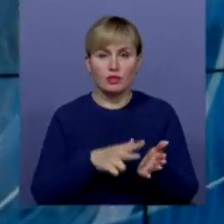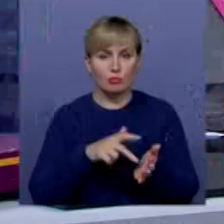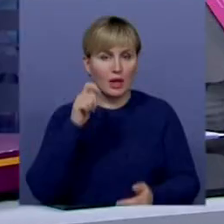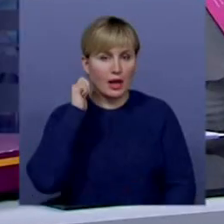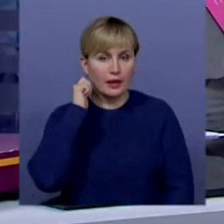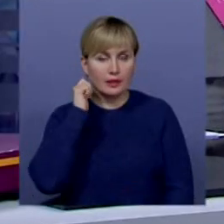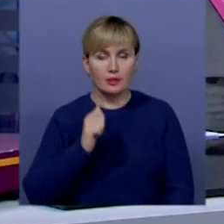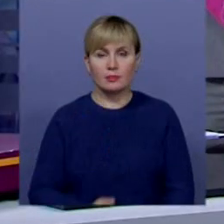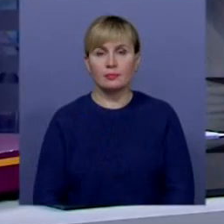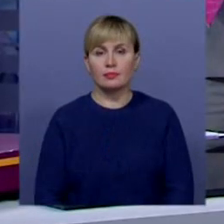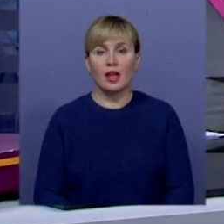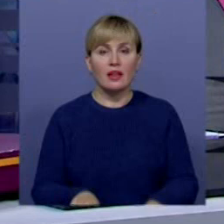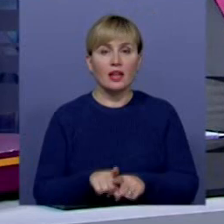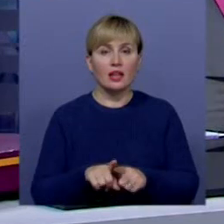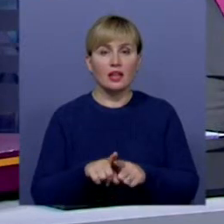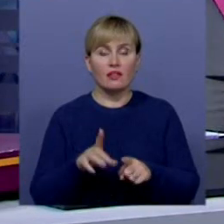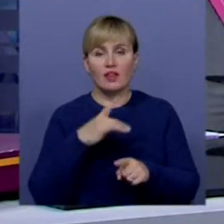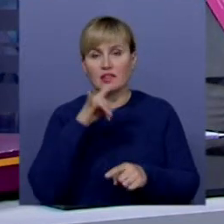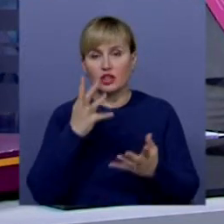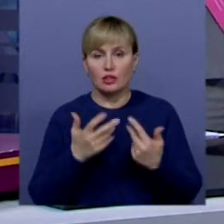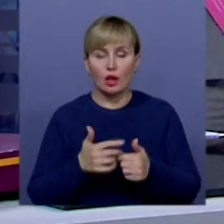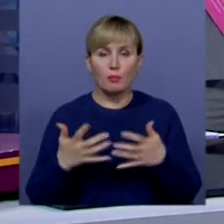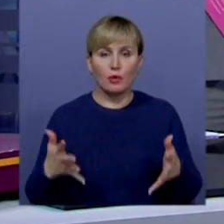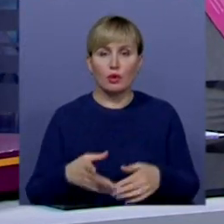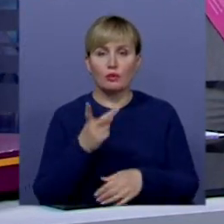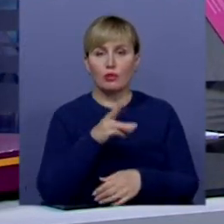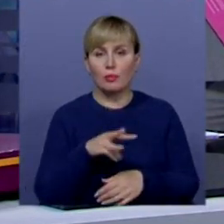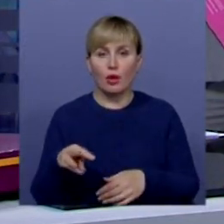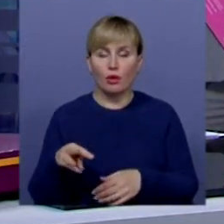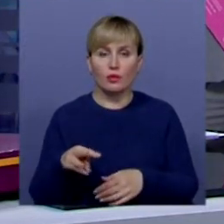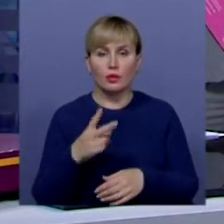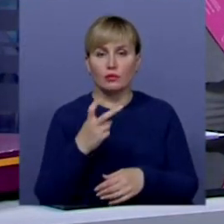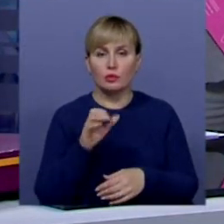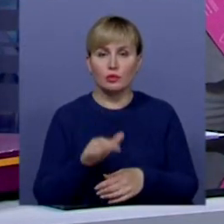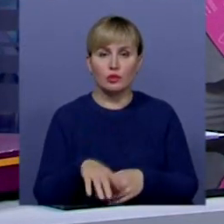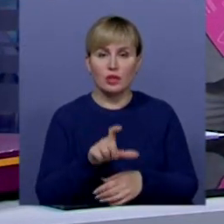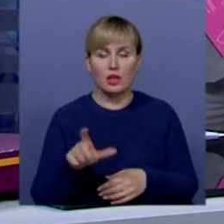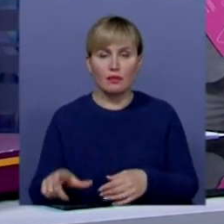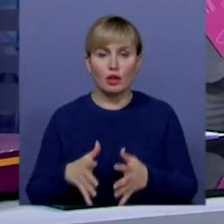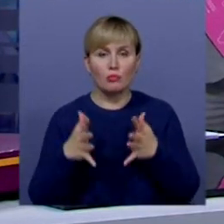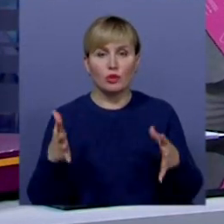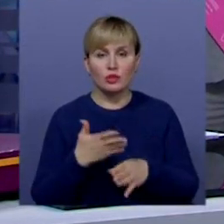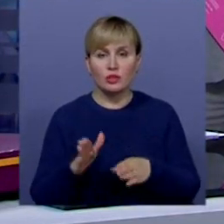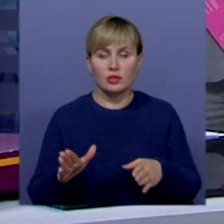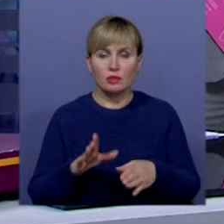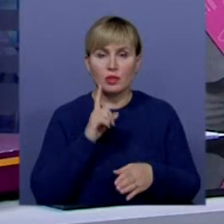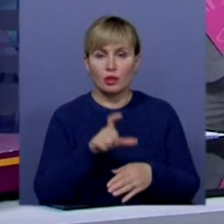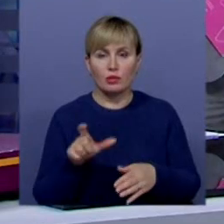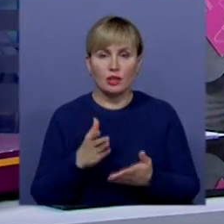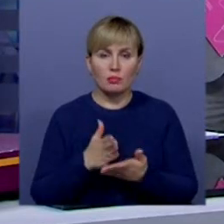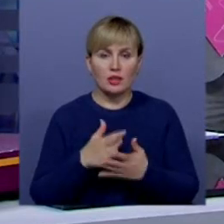лет. Таковых в Казахстане насчитывается более 2 миллионов 200 тысяч человек. Большая часть молодых людей